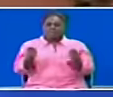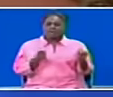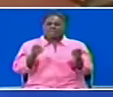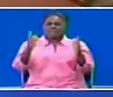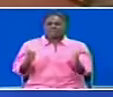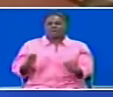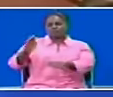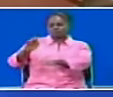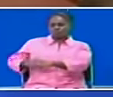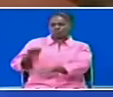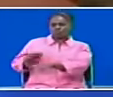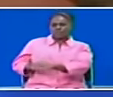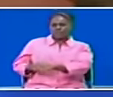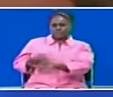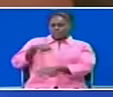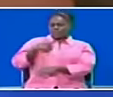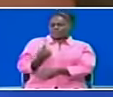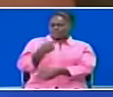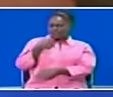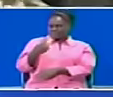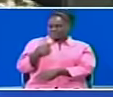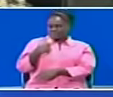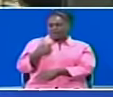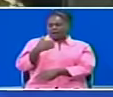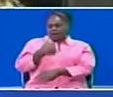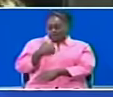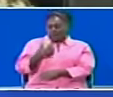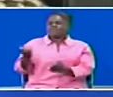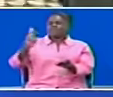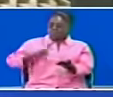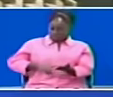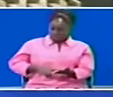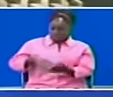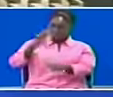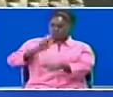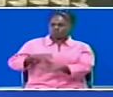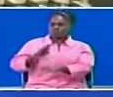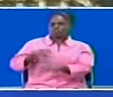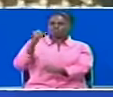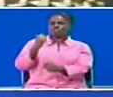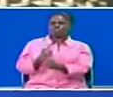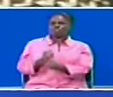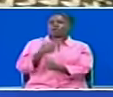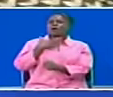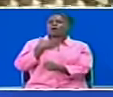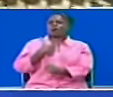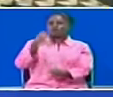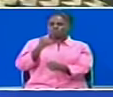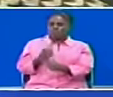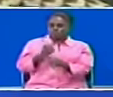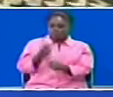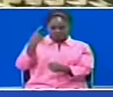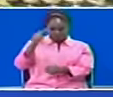manager. Na mimi nasema niko na track ya kufanya ka, and I want to work for